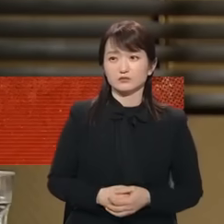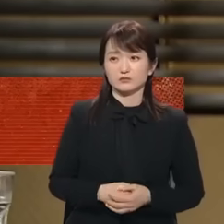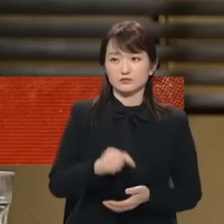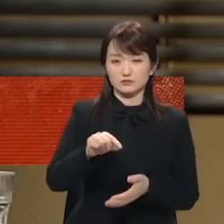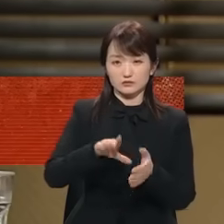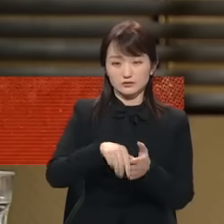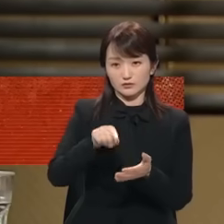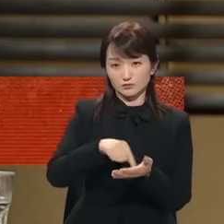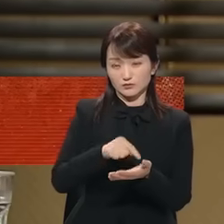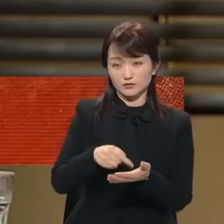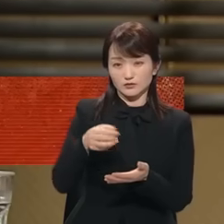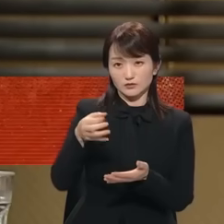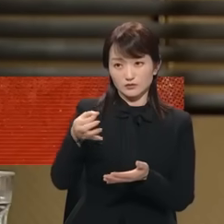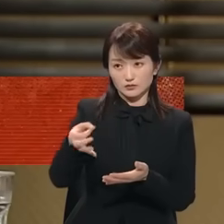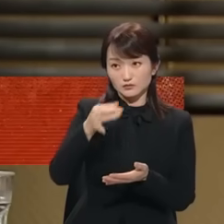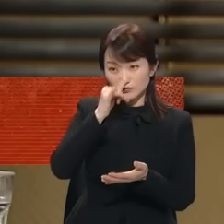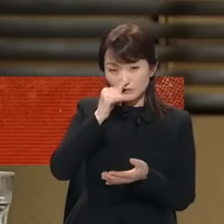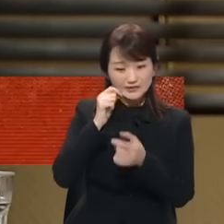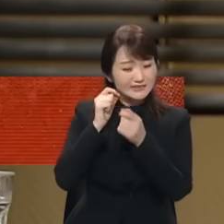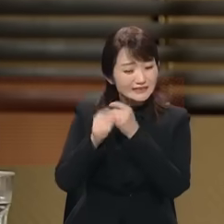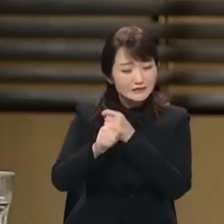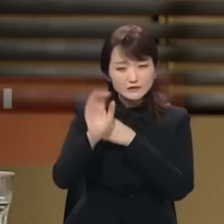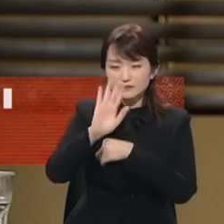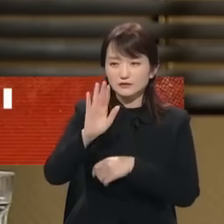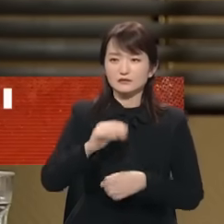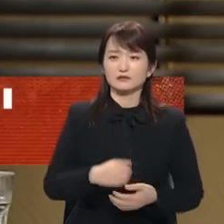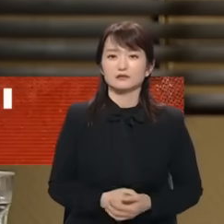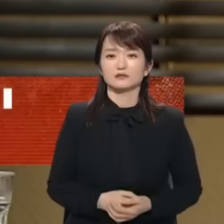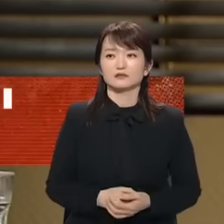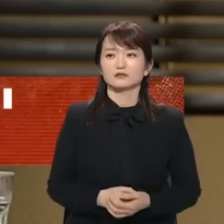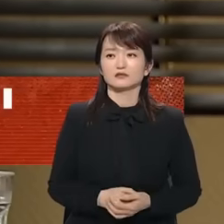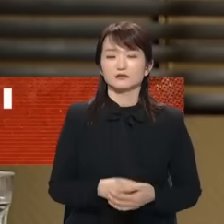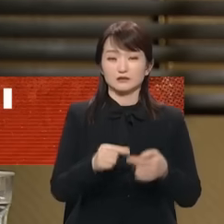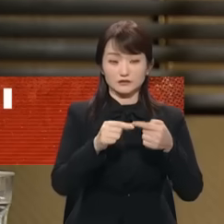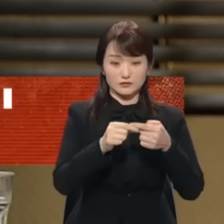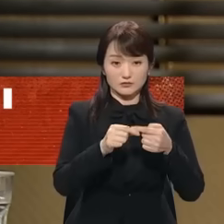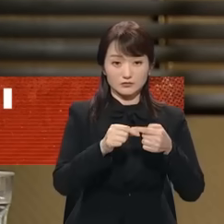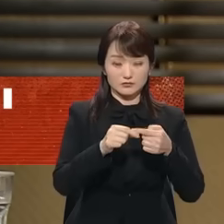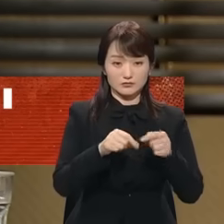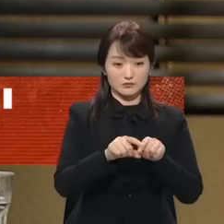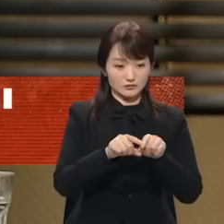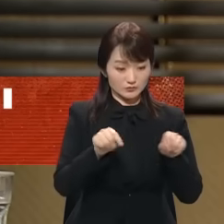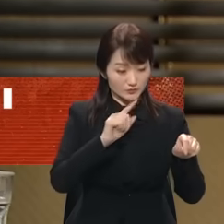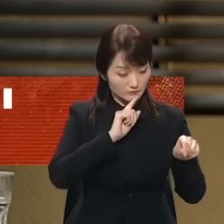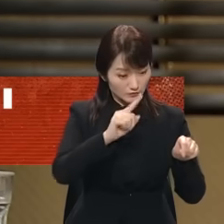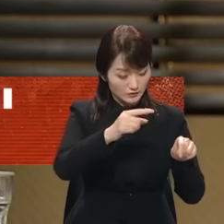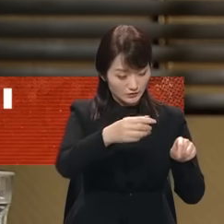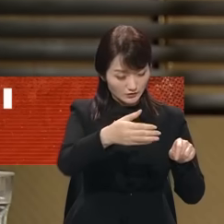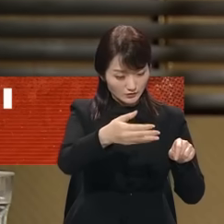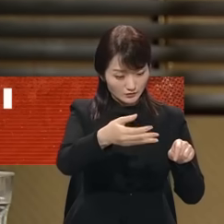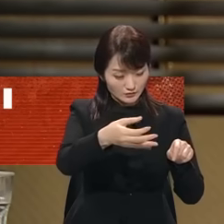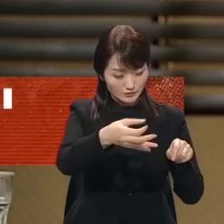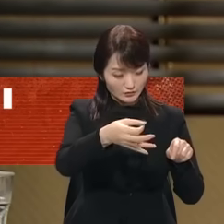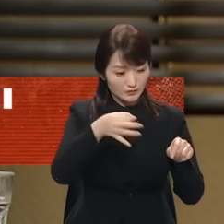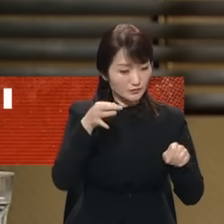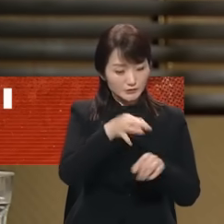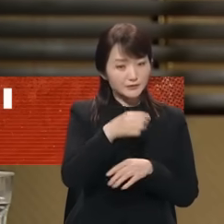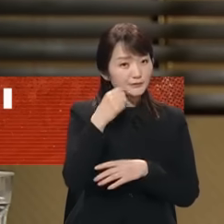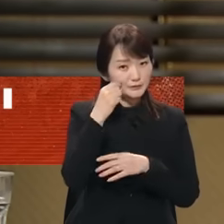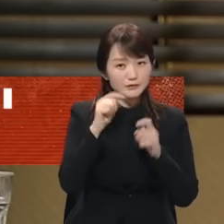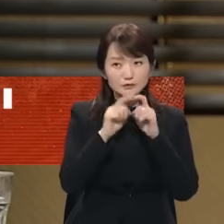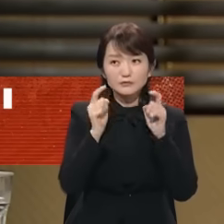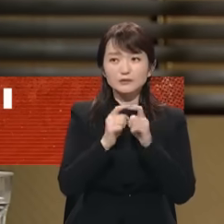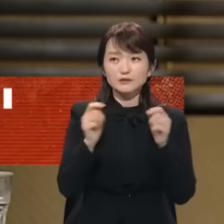있었으면 사기가 성립되지 않는다 첫 번째 음식관 못 받은 건 민사로 받아라 이렇게 얘기를 했다라는 건데